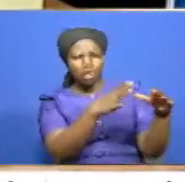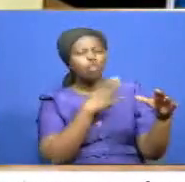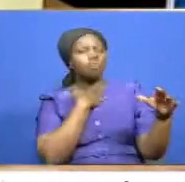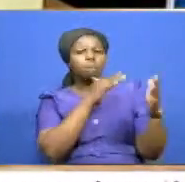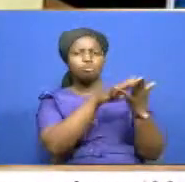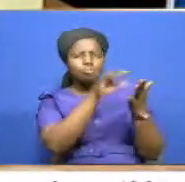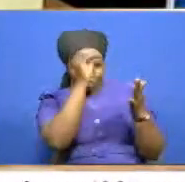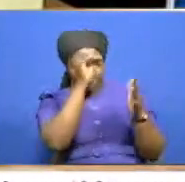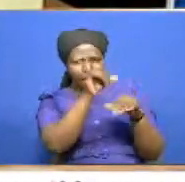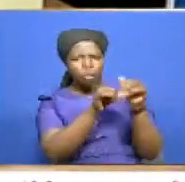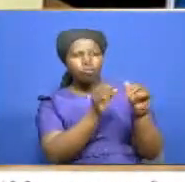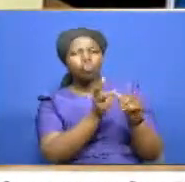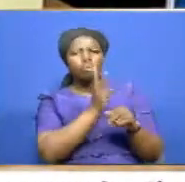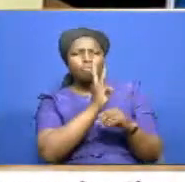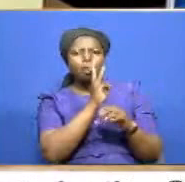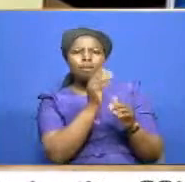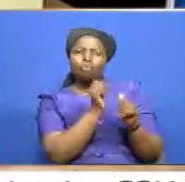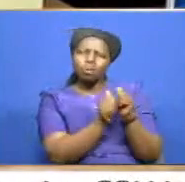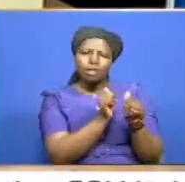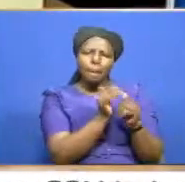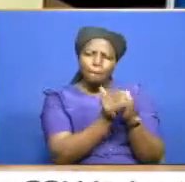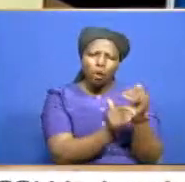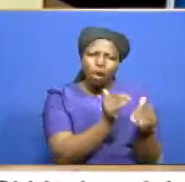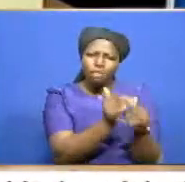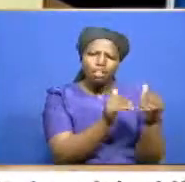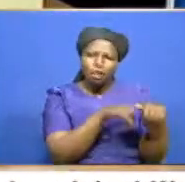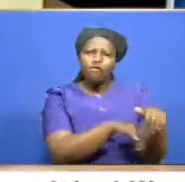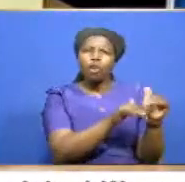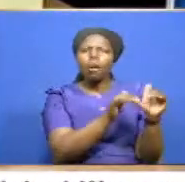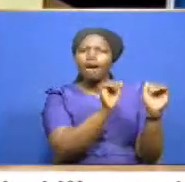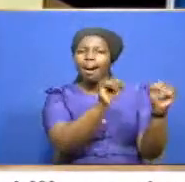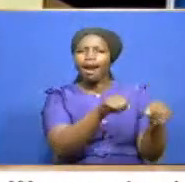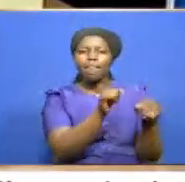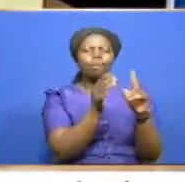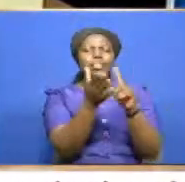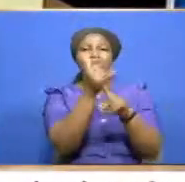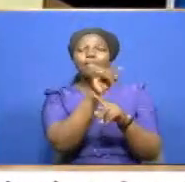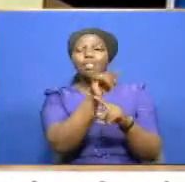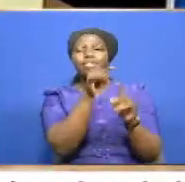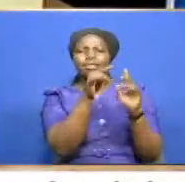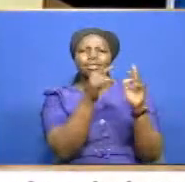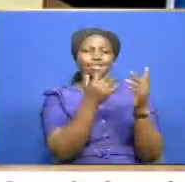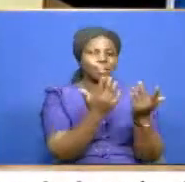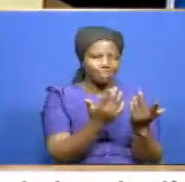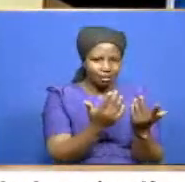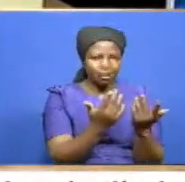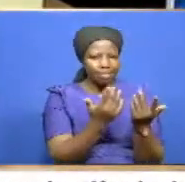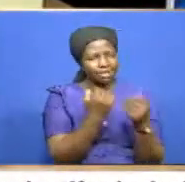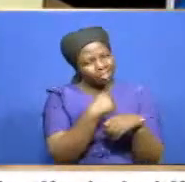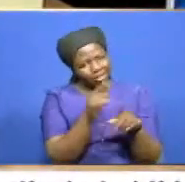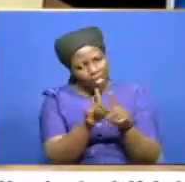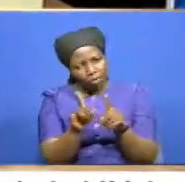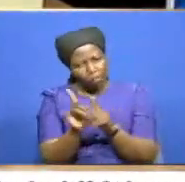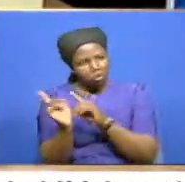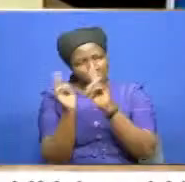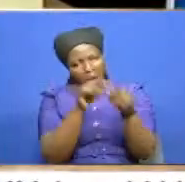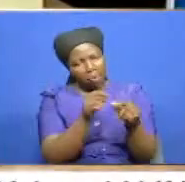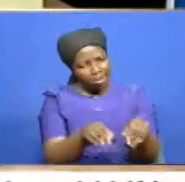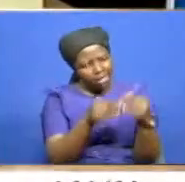ya maji, ni taratibu gani ambazo watazifuata ili waweze kufikia masuala hayo na nyinyi kuwapa ushauri ili waweze kutatua matatizo